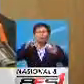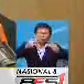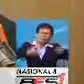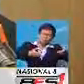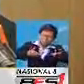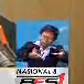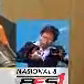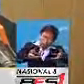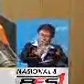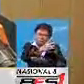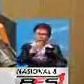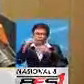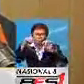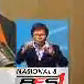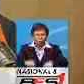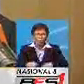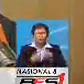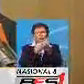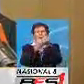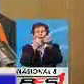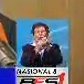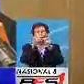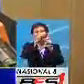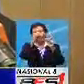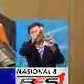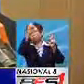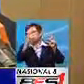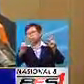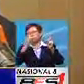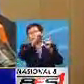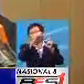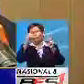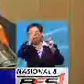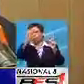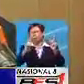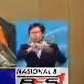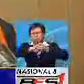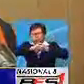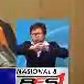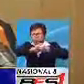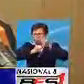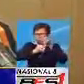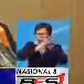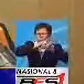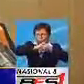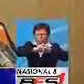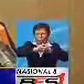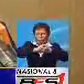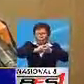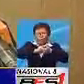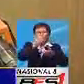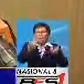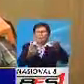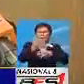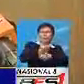kerana itu telah memberikan sokongan yang begitu kuat yang begitu padu sehingga membolehkan barisan memenangi 72